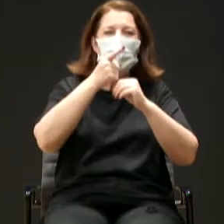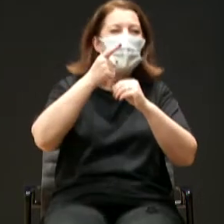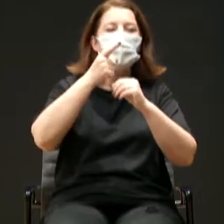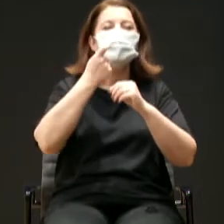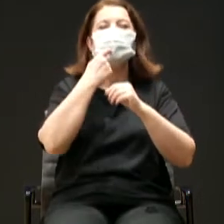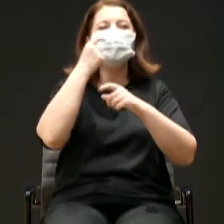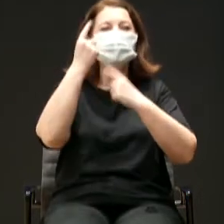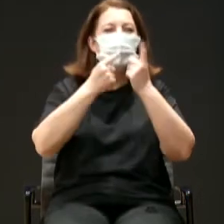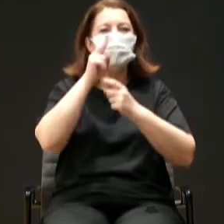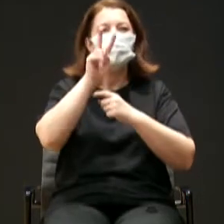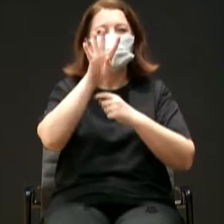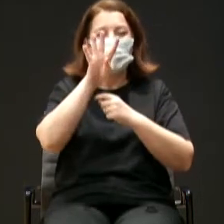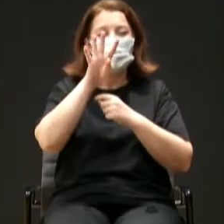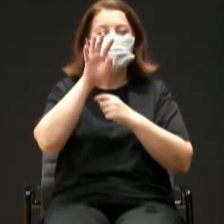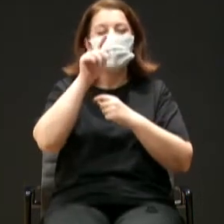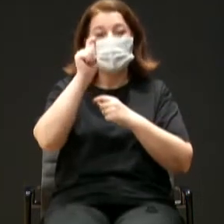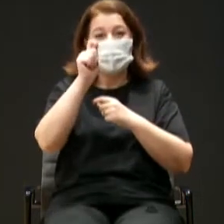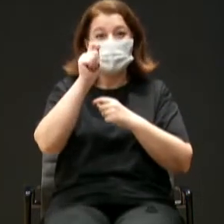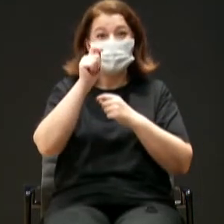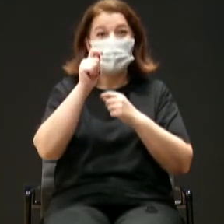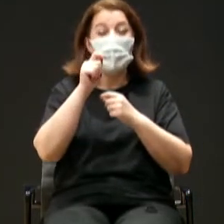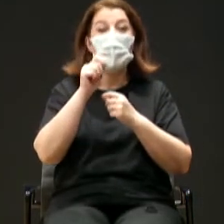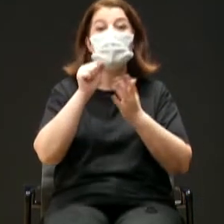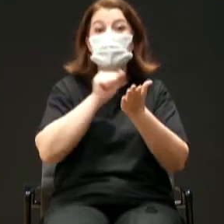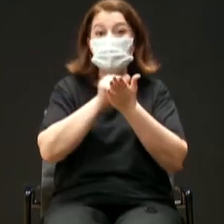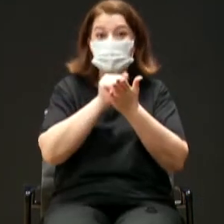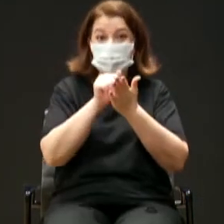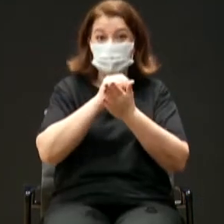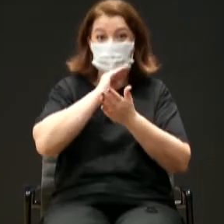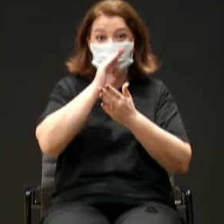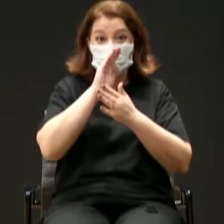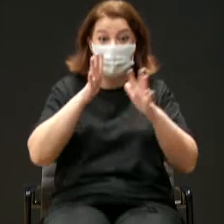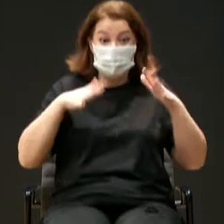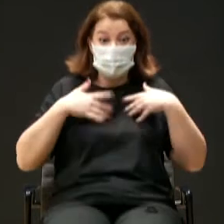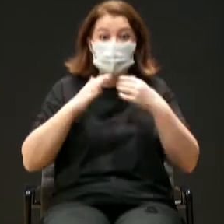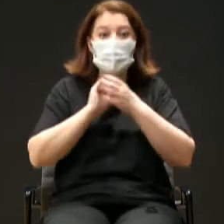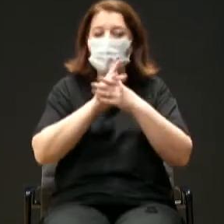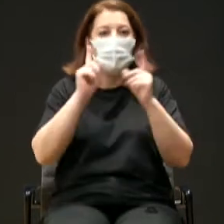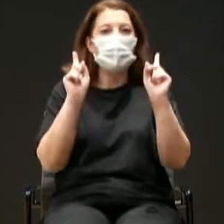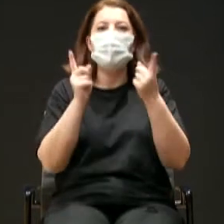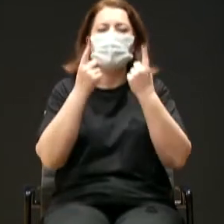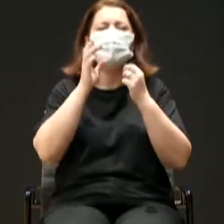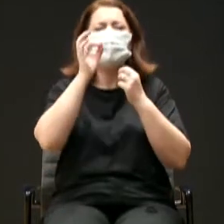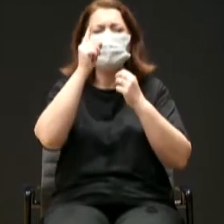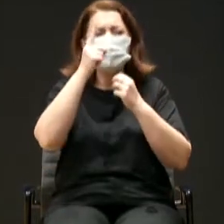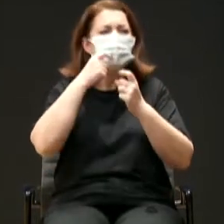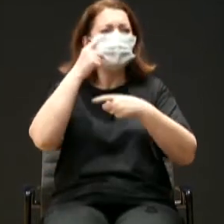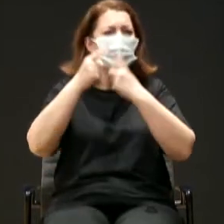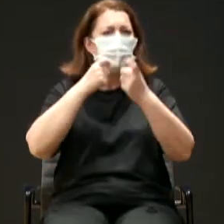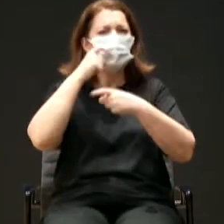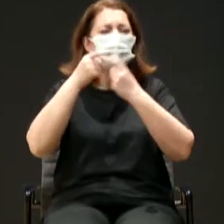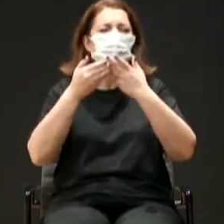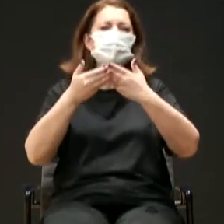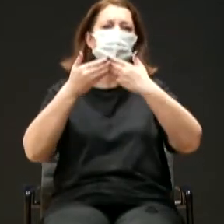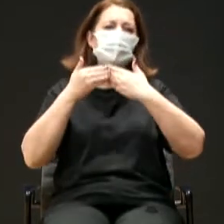coşkuyla kutlayamayacağız. Basın ve ifade özgürlüğünde her yıl maalesef biraz daha geriye